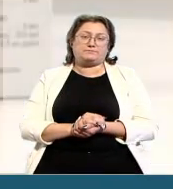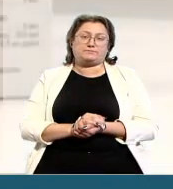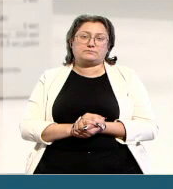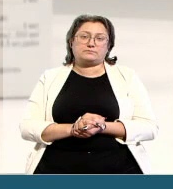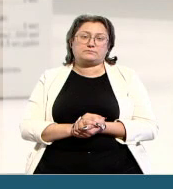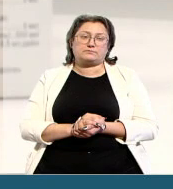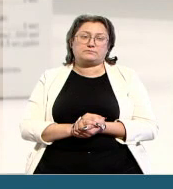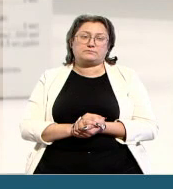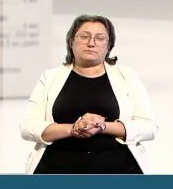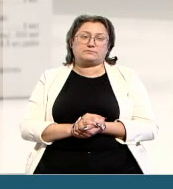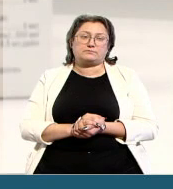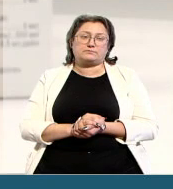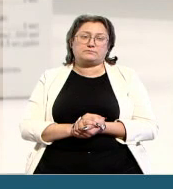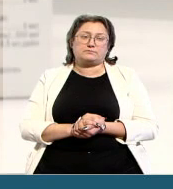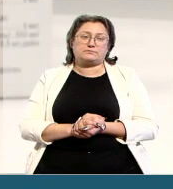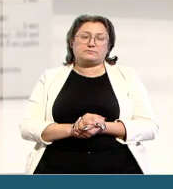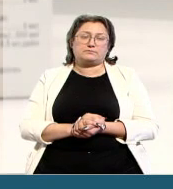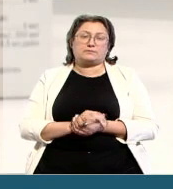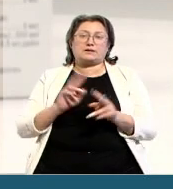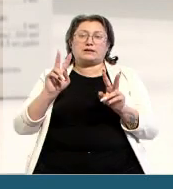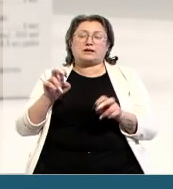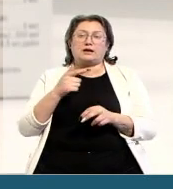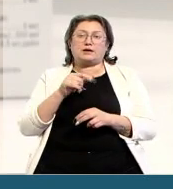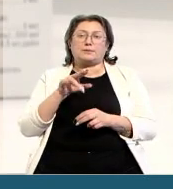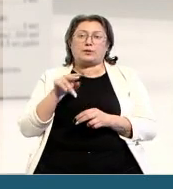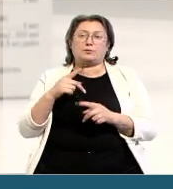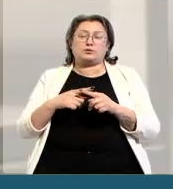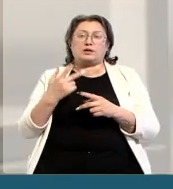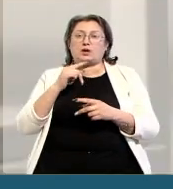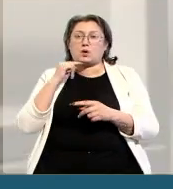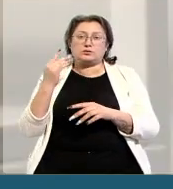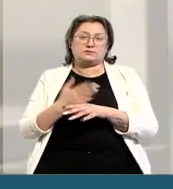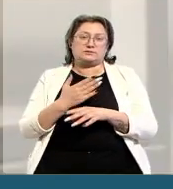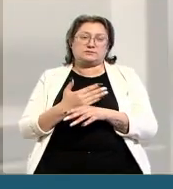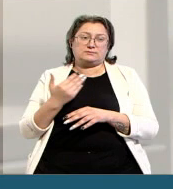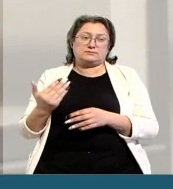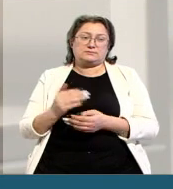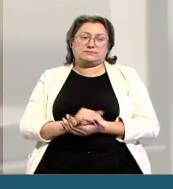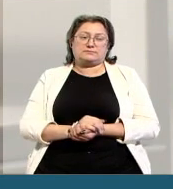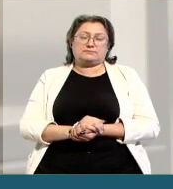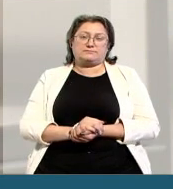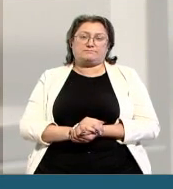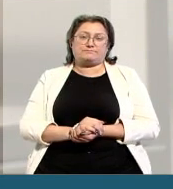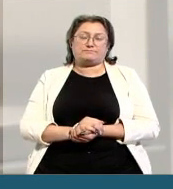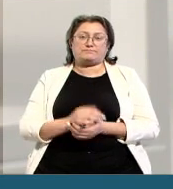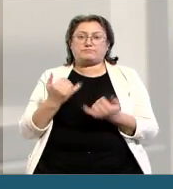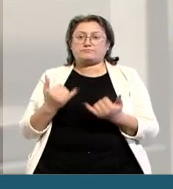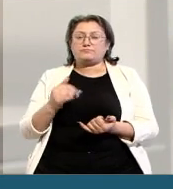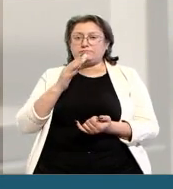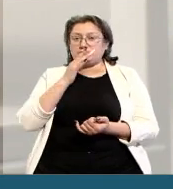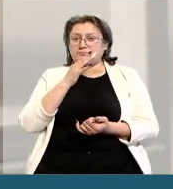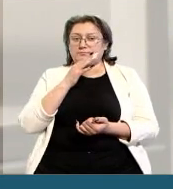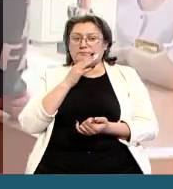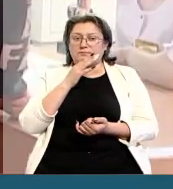індетін асқынуына болдырмауға мүмкіндік беретіні расталды. Мұнымен қоса дүниежүзілік денсаулық сақтау ұйымы КВИ-ді жұқтыру қаупі жоғары